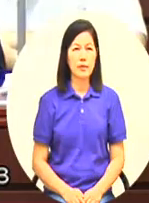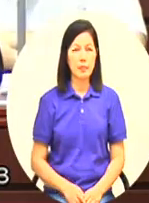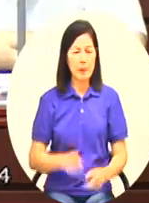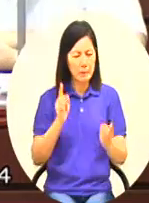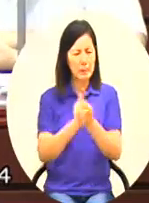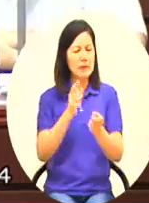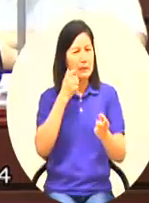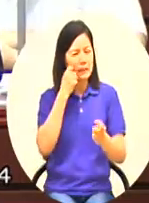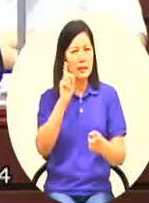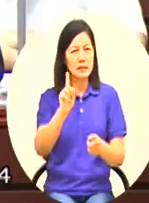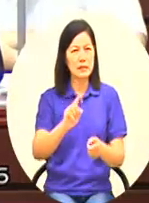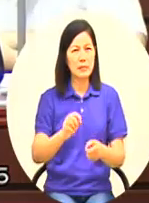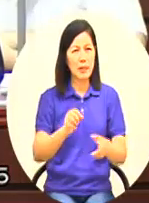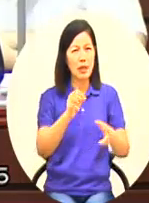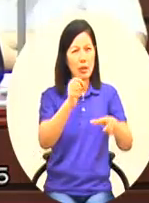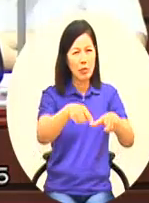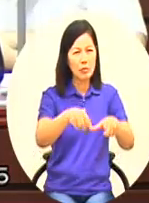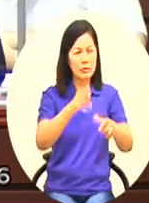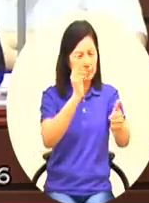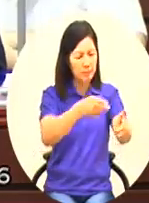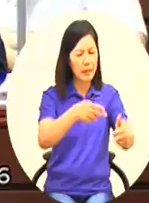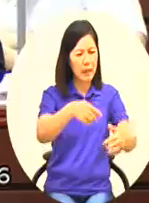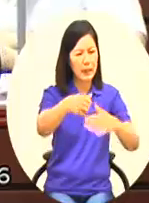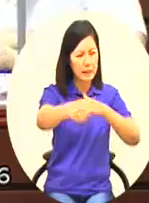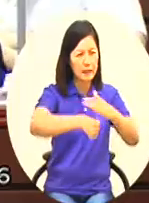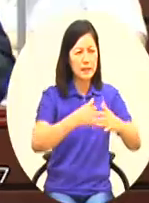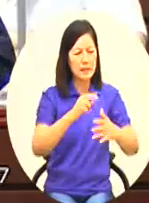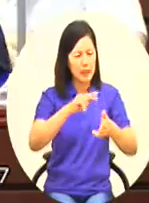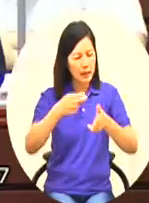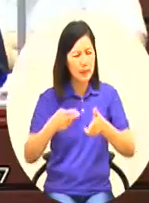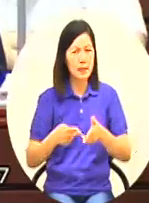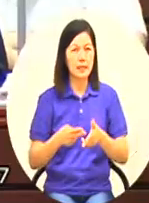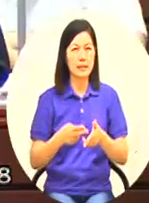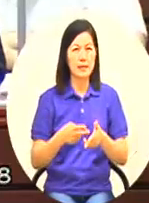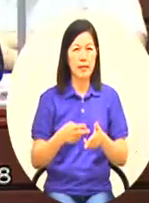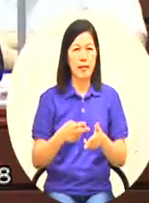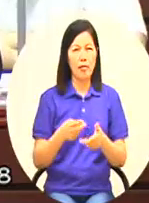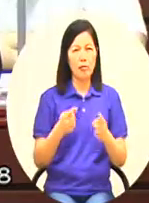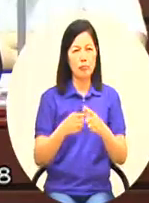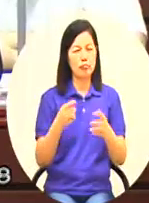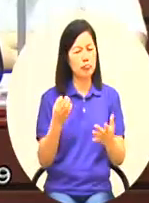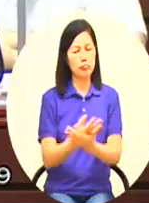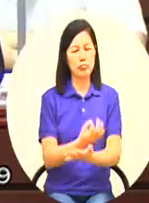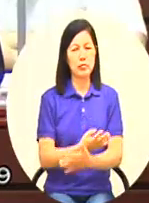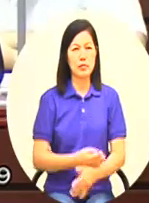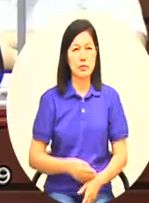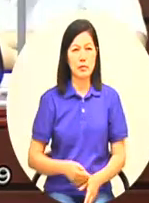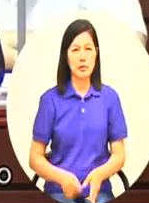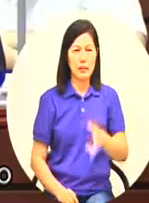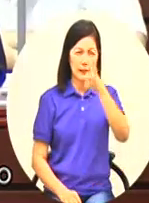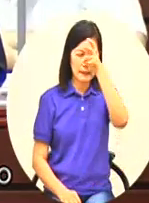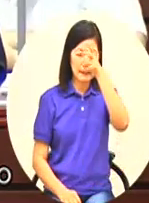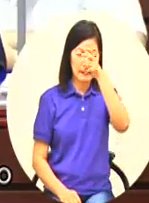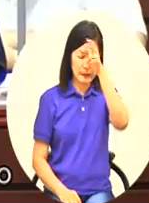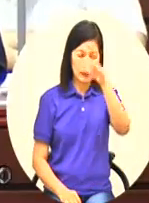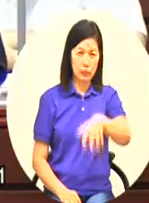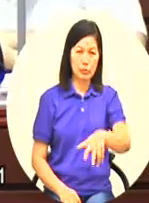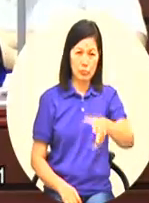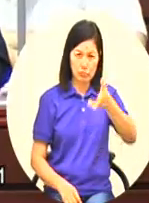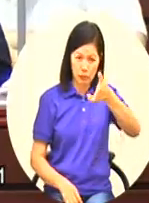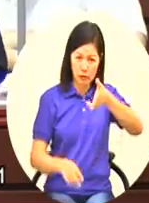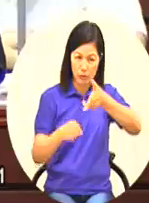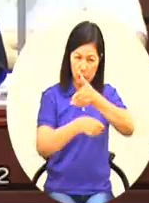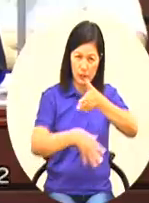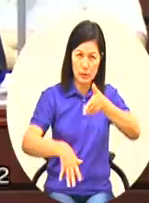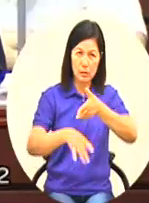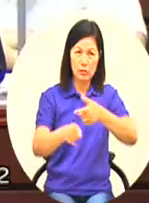修的工班就是人数这么多，那你要维修我们警察局那么多建筑系统，那幅